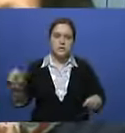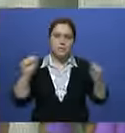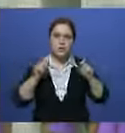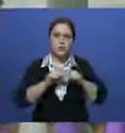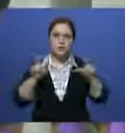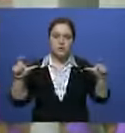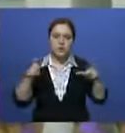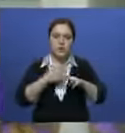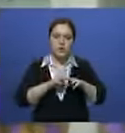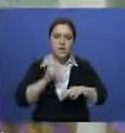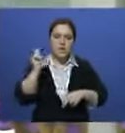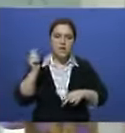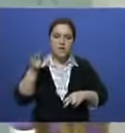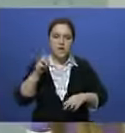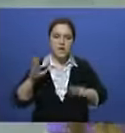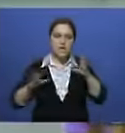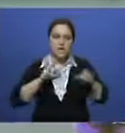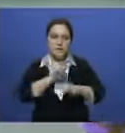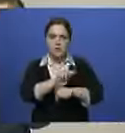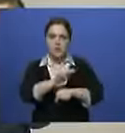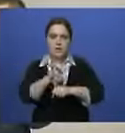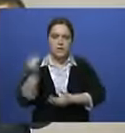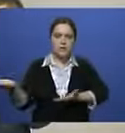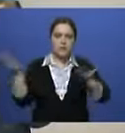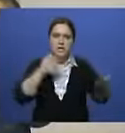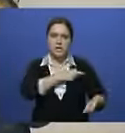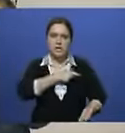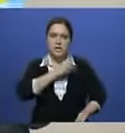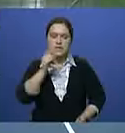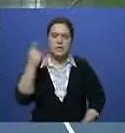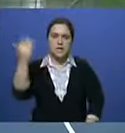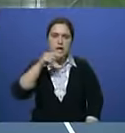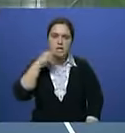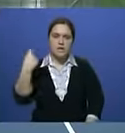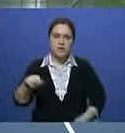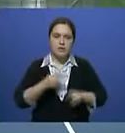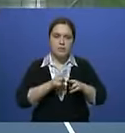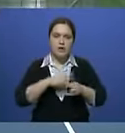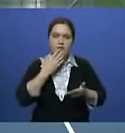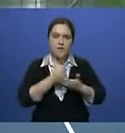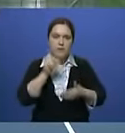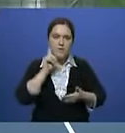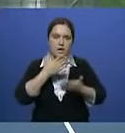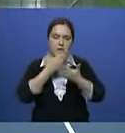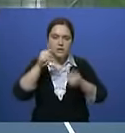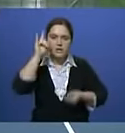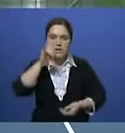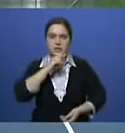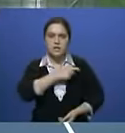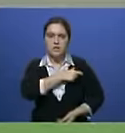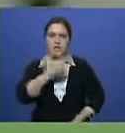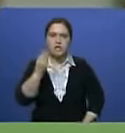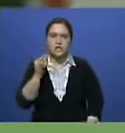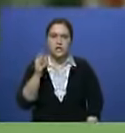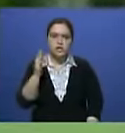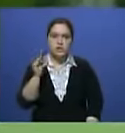спортивная школа по большому теннису для тренировки детей приглашены тренеры из соседней Самарской области так как своих Пока нет А ведь казахстанский тренер Валерий